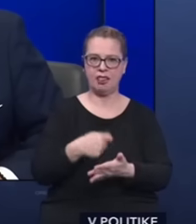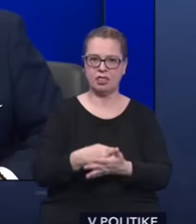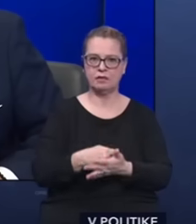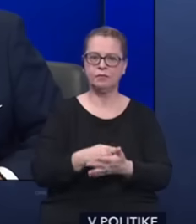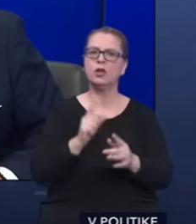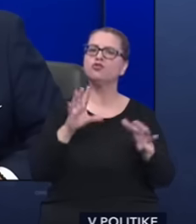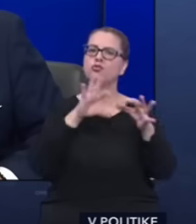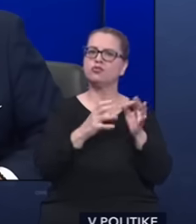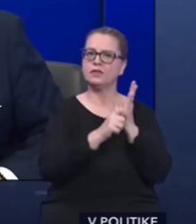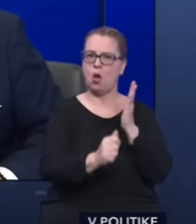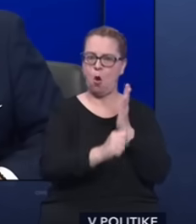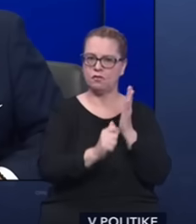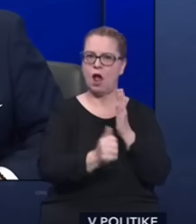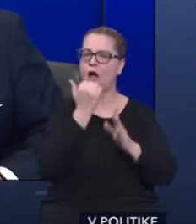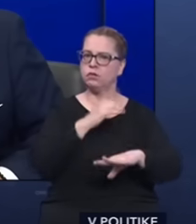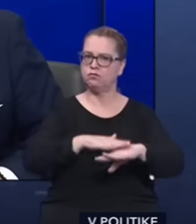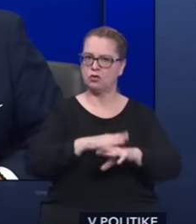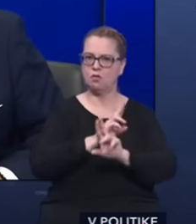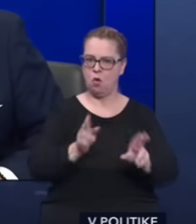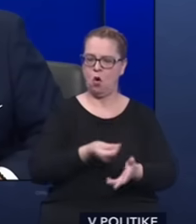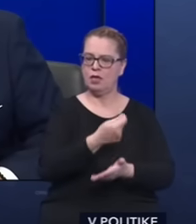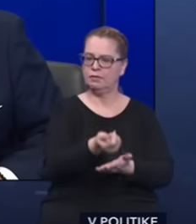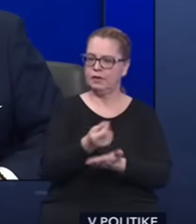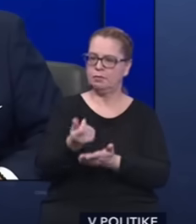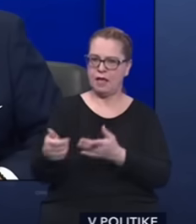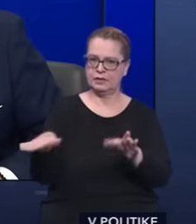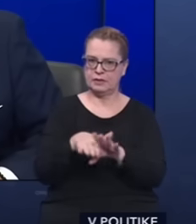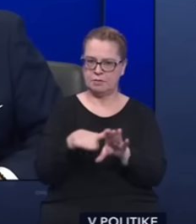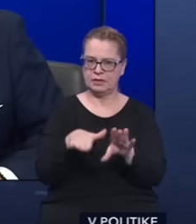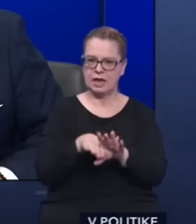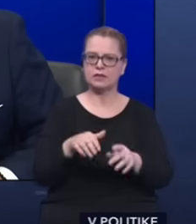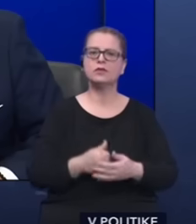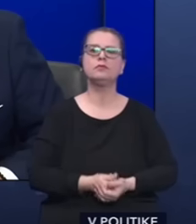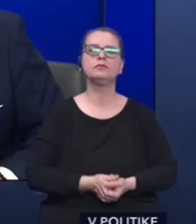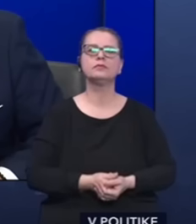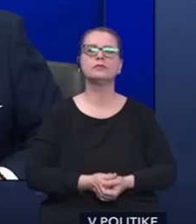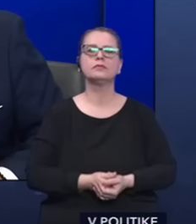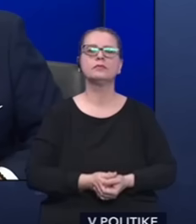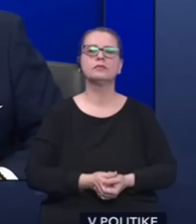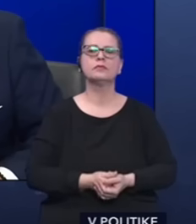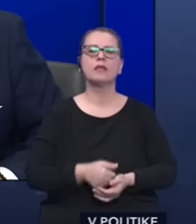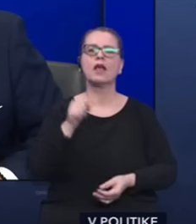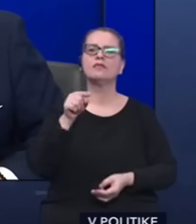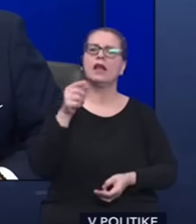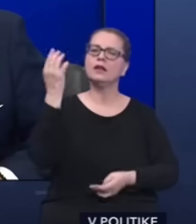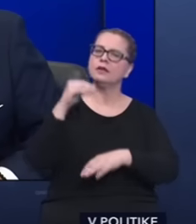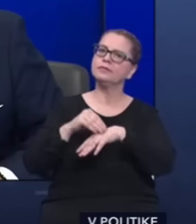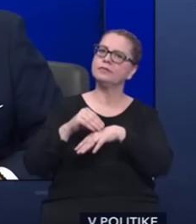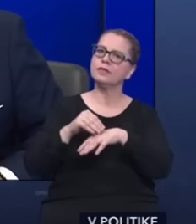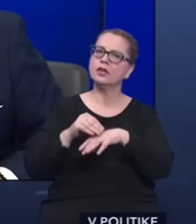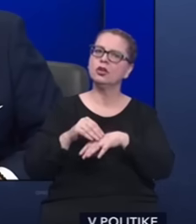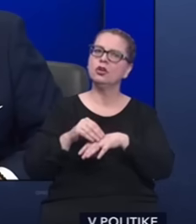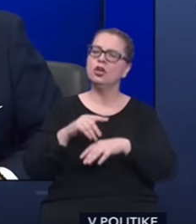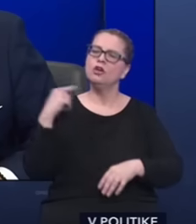rámci odvodov, aby to podnikatelia mohli dať, teda svojim zamestnancom. A vtedy vás na to upozorňovali, že absolútne